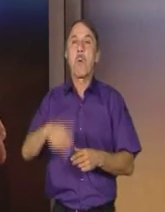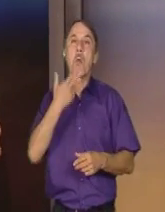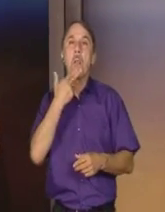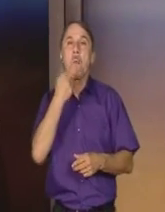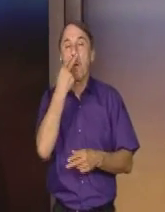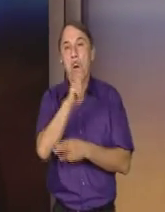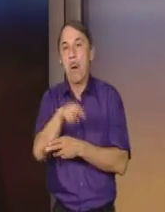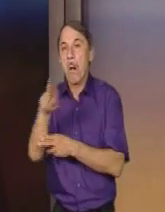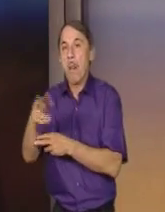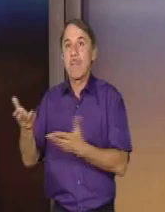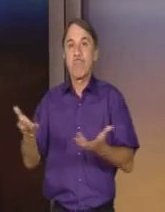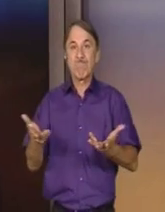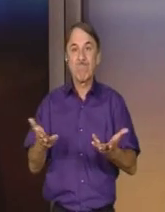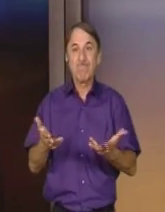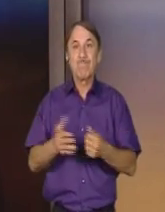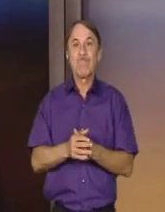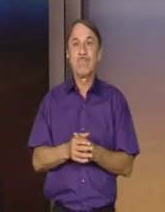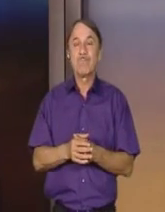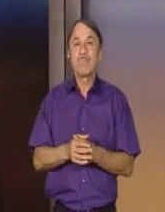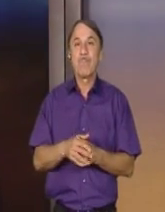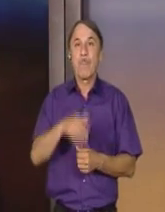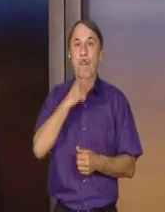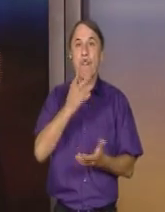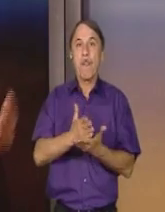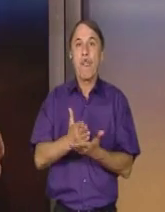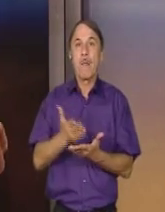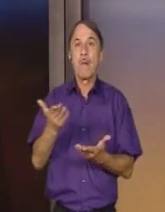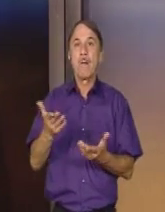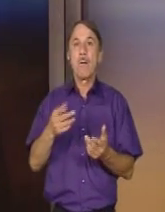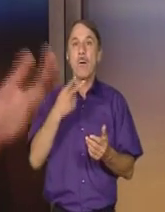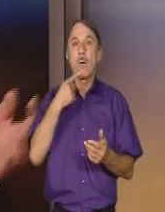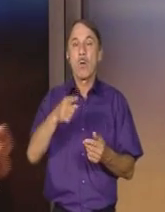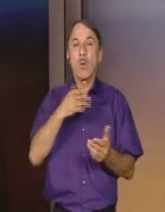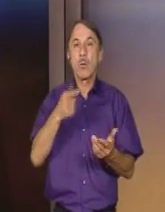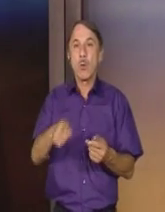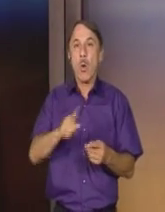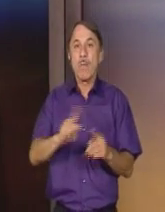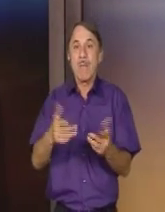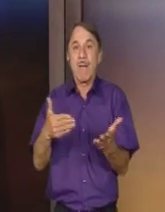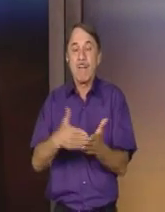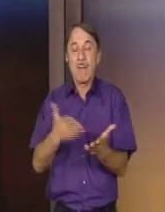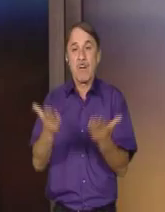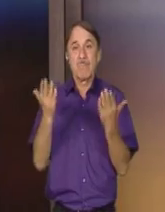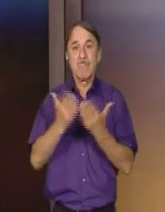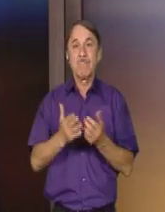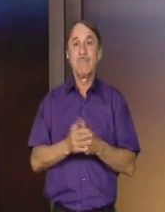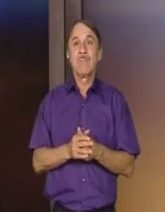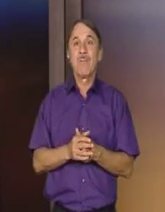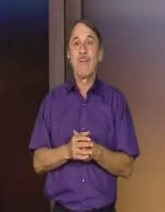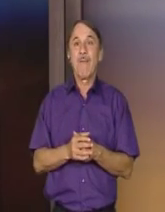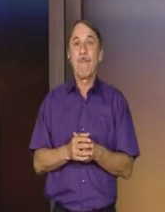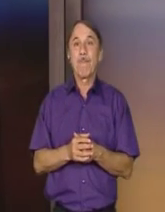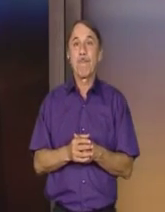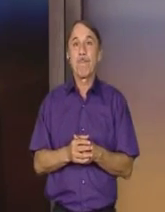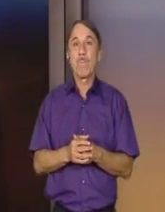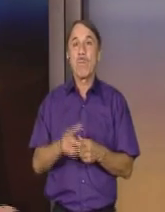ulaz. Ljudi koji bi inače, pa uglavnom, ili književni kritičari i profesori koji bi inače to pročitali da nije te promocije.